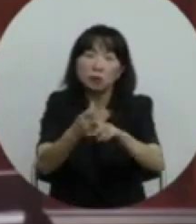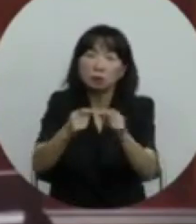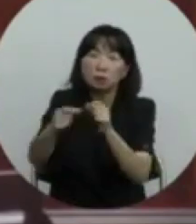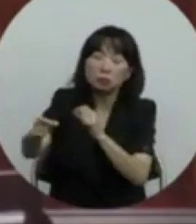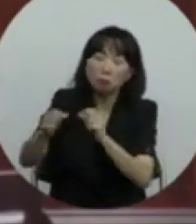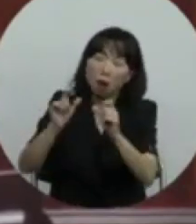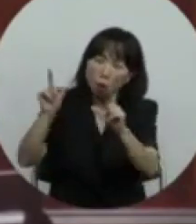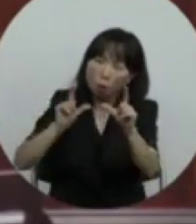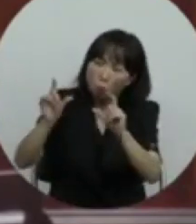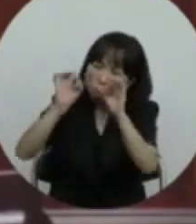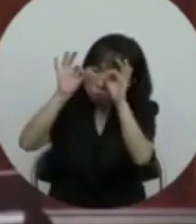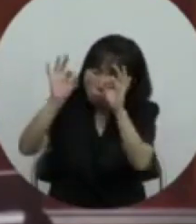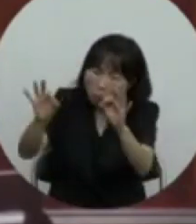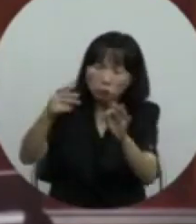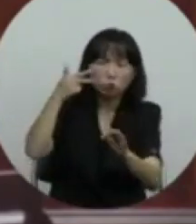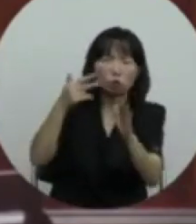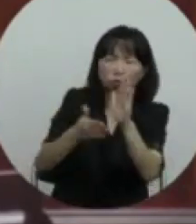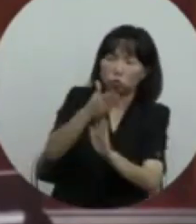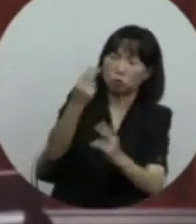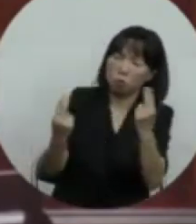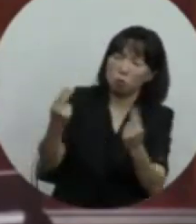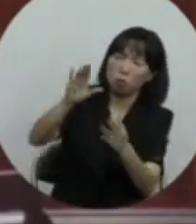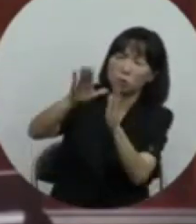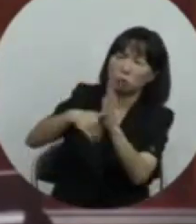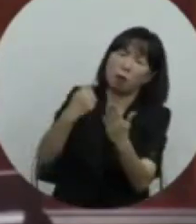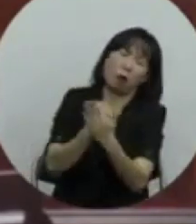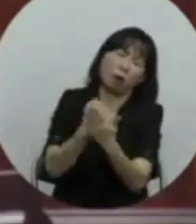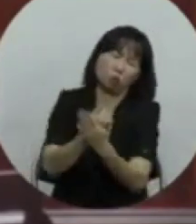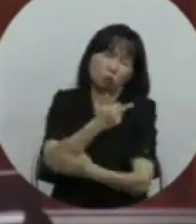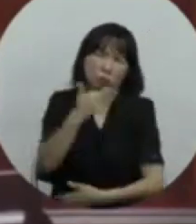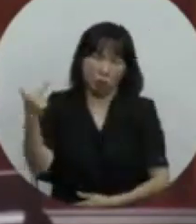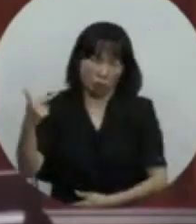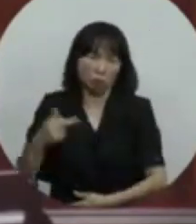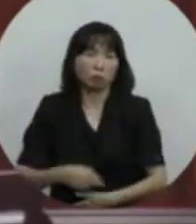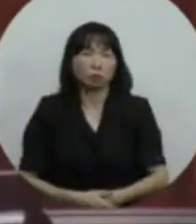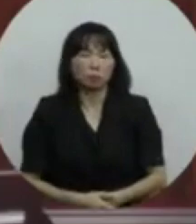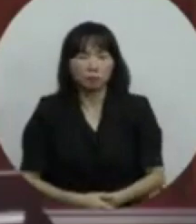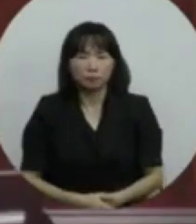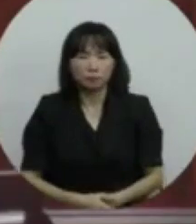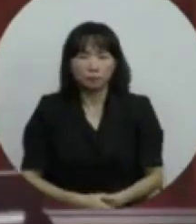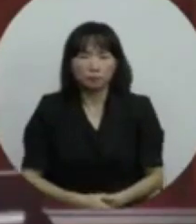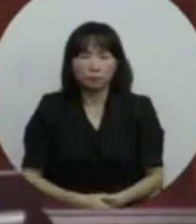노력을 보면서 우리 여주시와 비교해보니 아쉬움이 크게 느껴졌습니다.